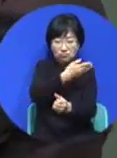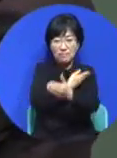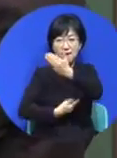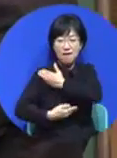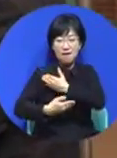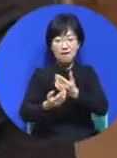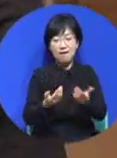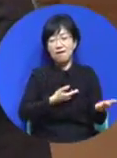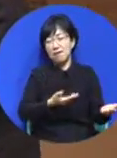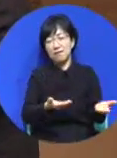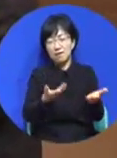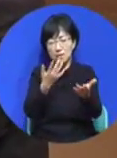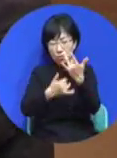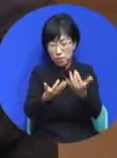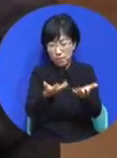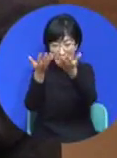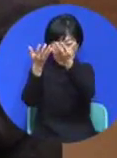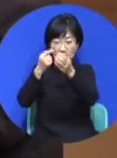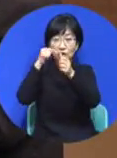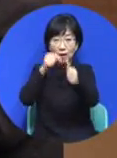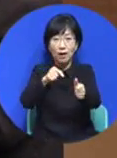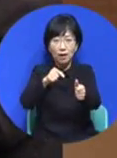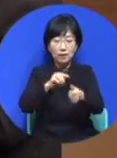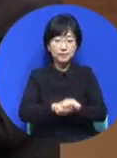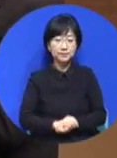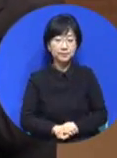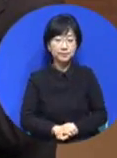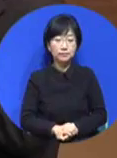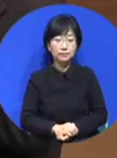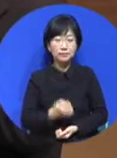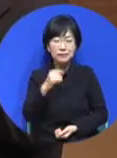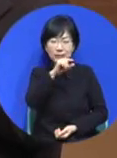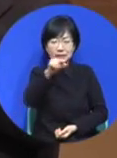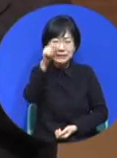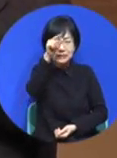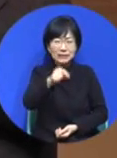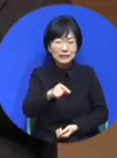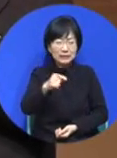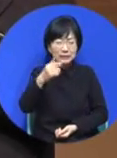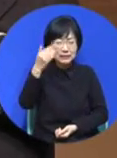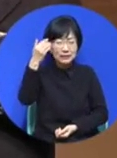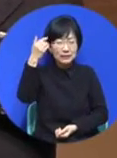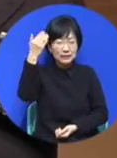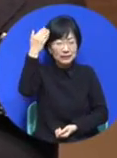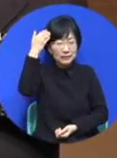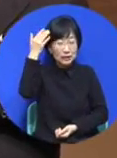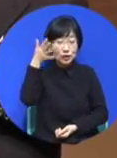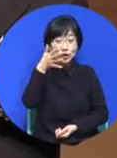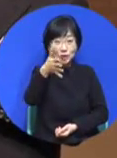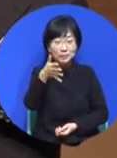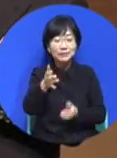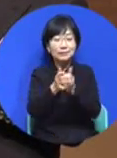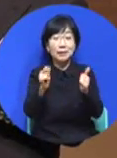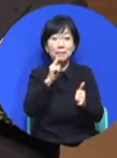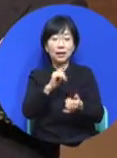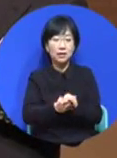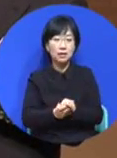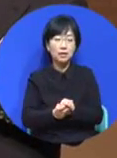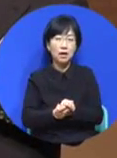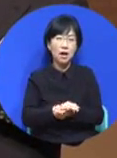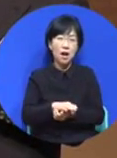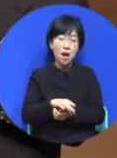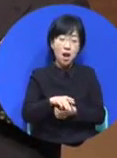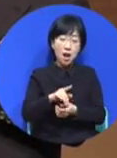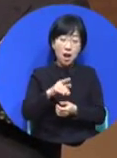어떤 학자는 이렇게 말했어요. This one scholar said. 아브라함 이때 핑계 댈 거 열 가지 넘다 그랬어요. There would be over